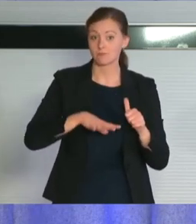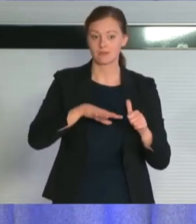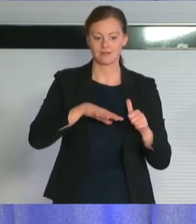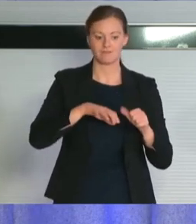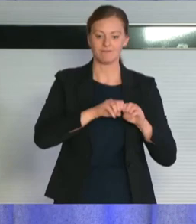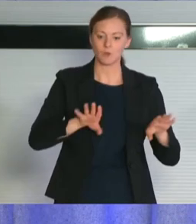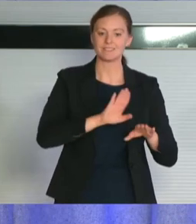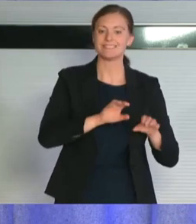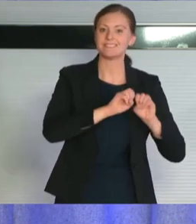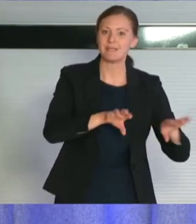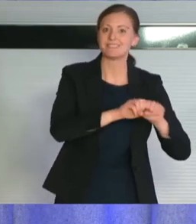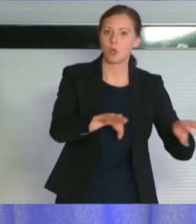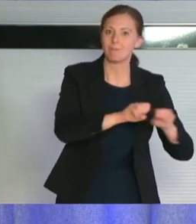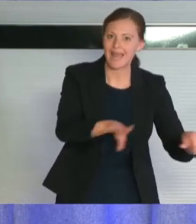smittsomhet,